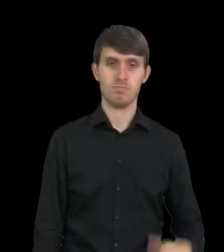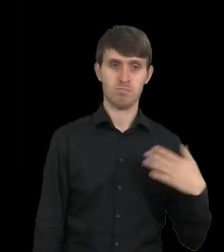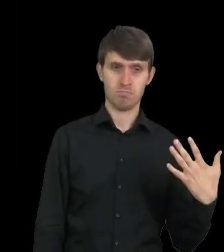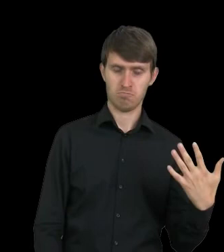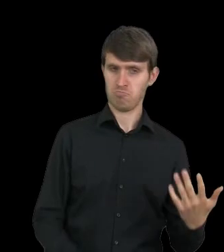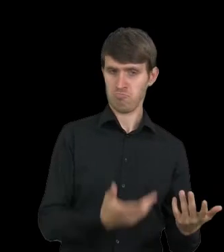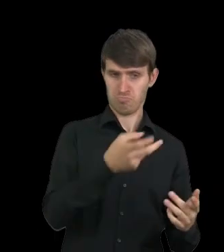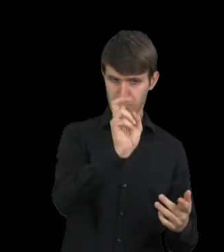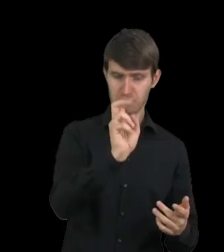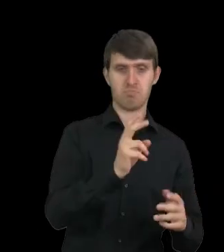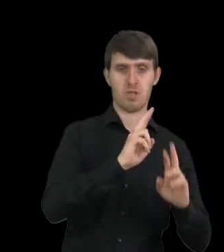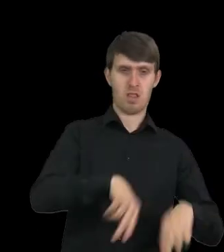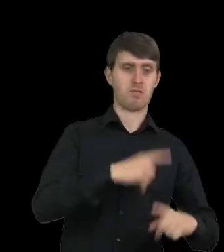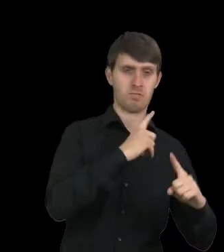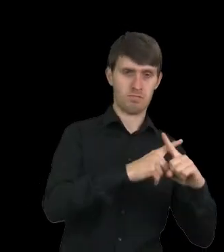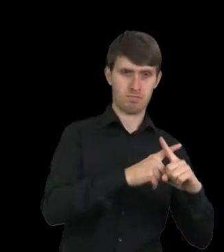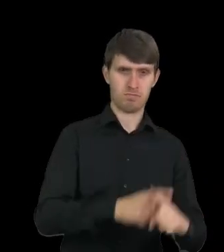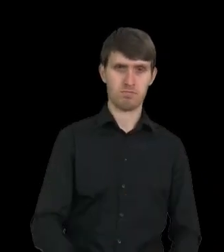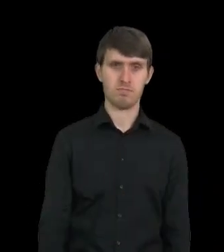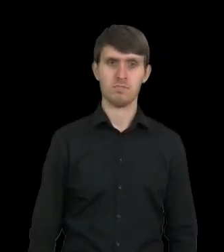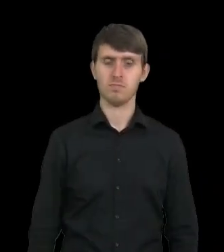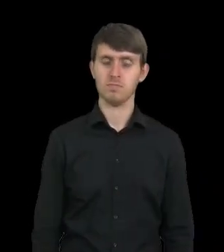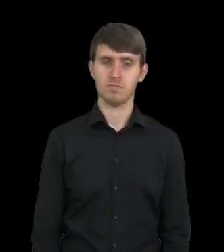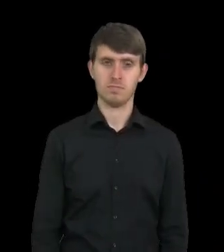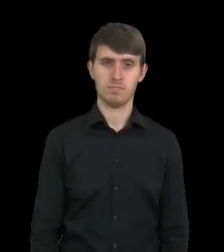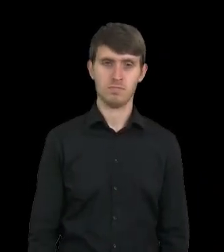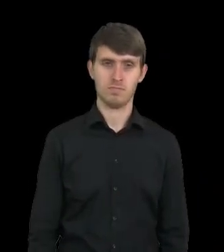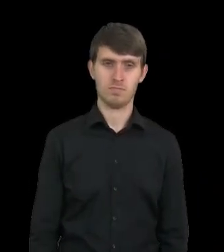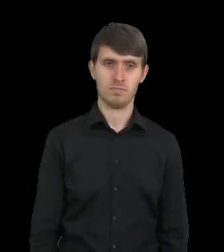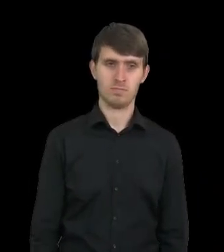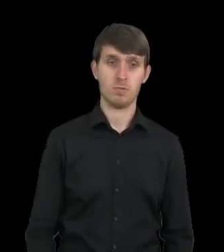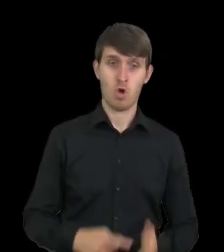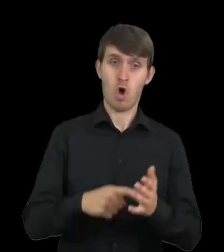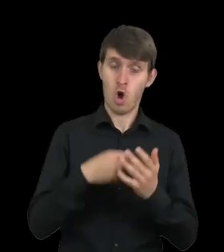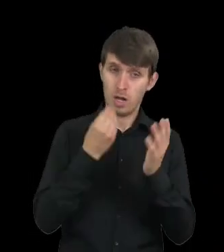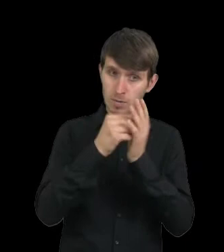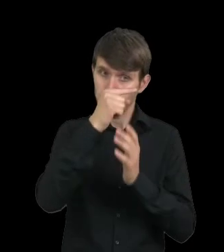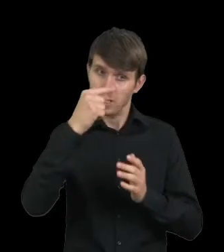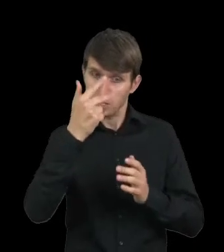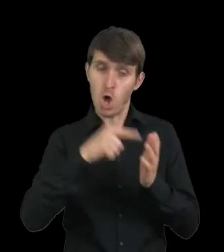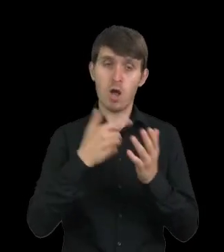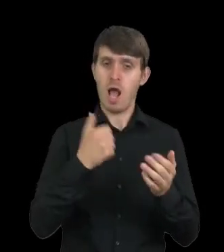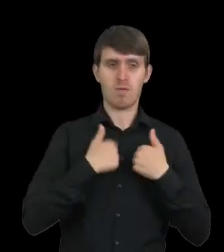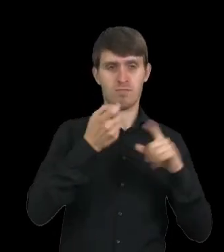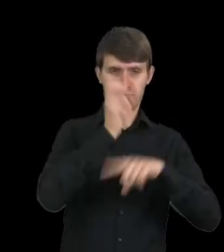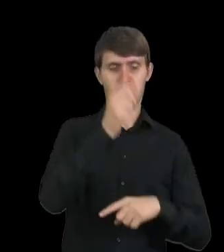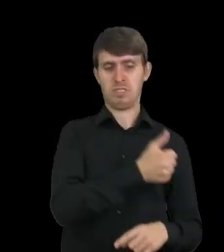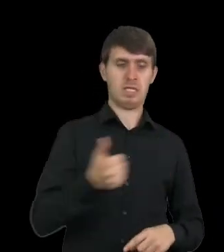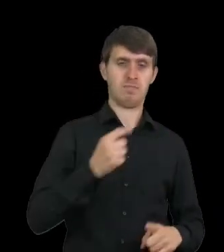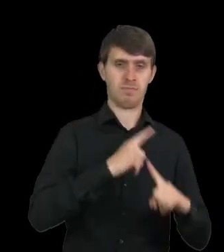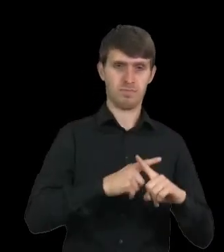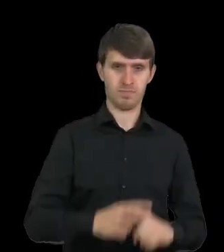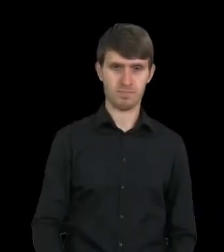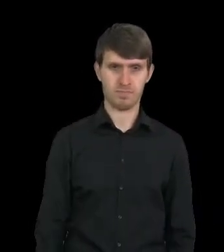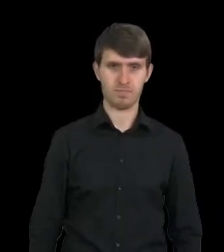stron, otrzymamy po lewej stronie samo x, bo trójki się skasują. To właśnie było celem odejmowania.